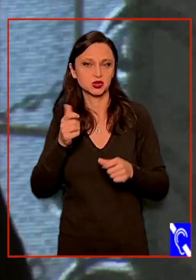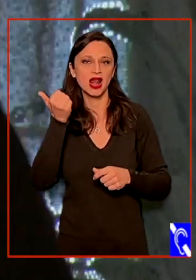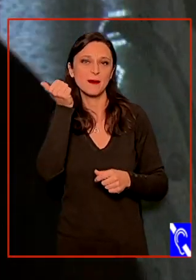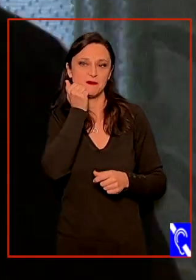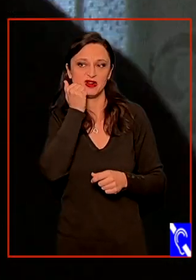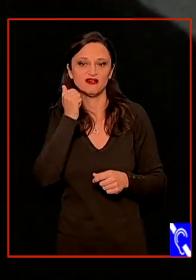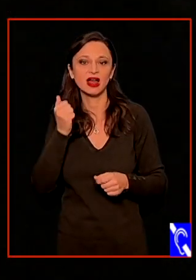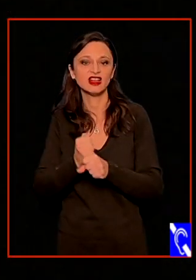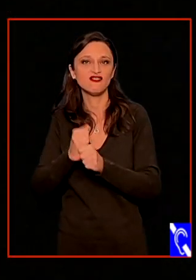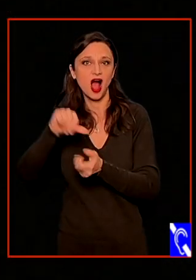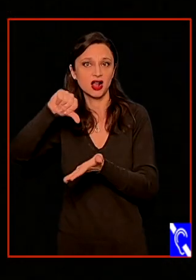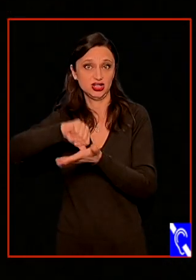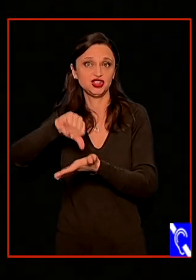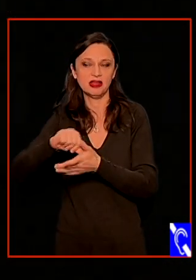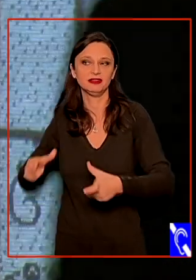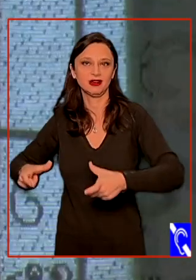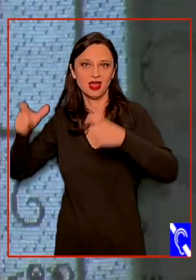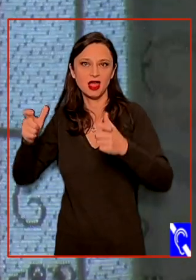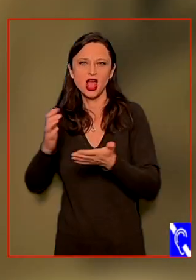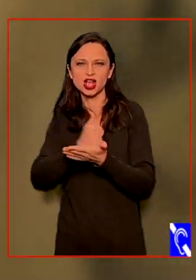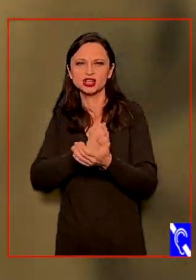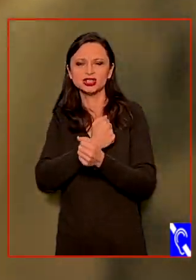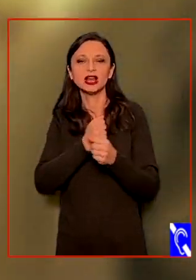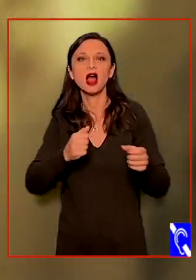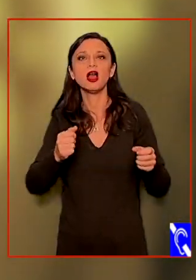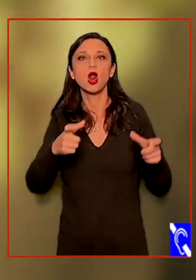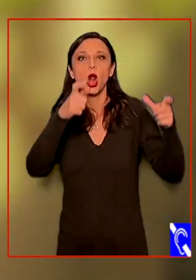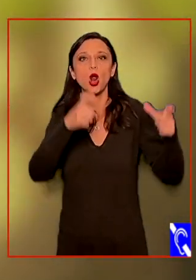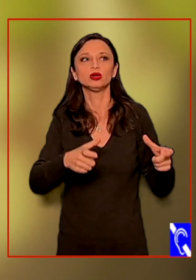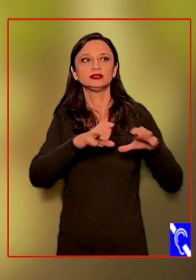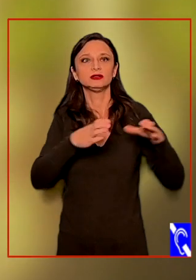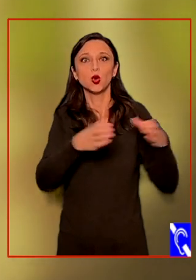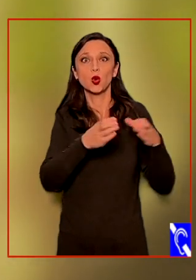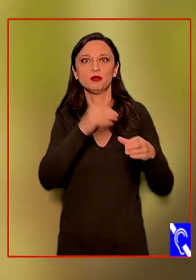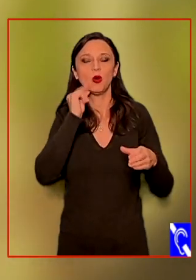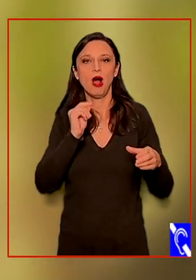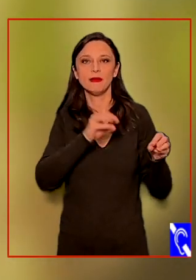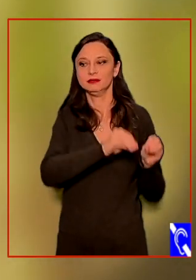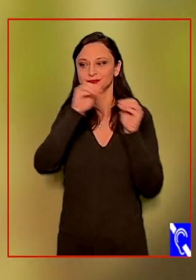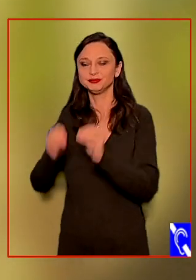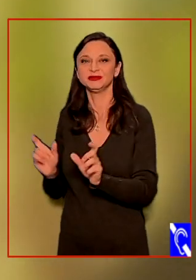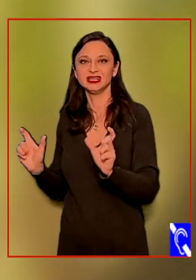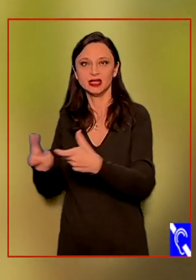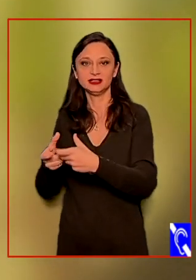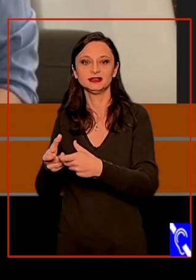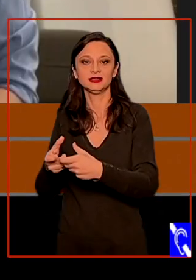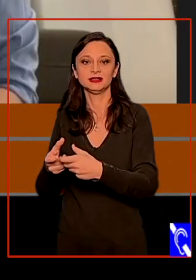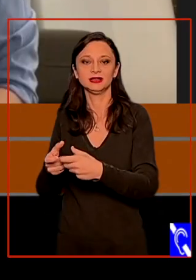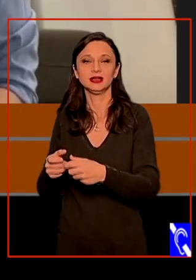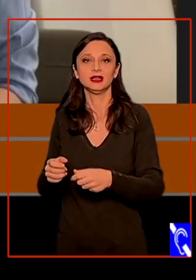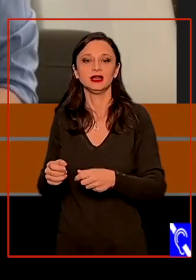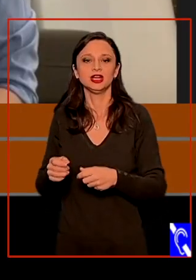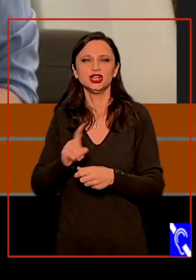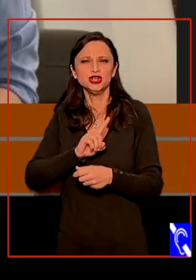asta de asistență socială, câștigă un lot din ăsta de oameni pe care iau și bagă în casa aia. Nu